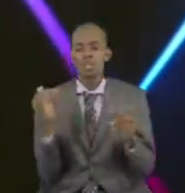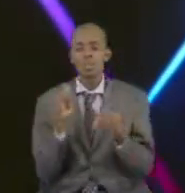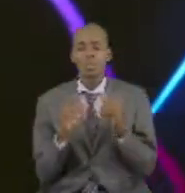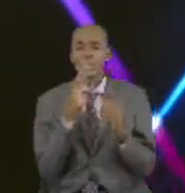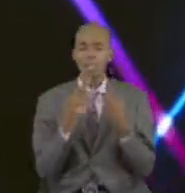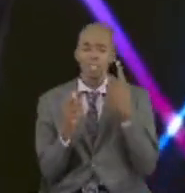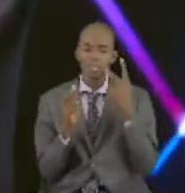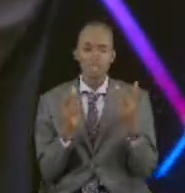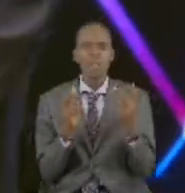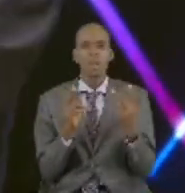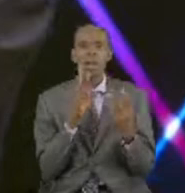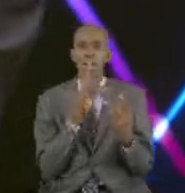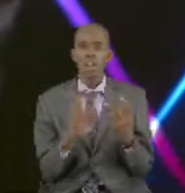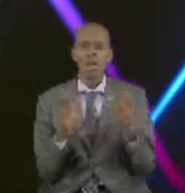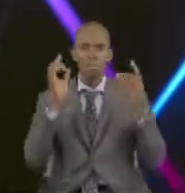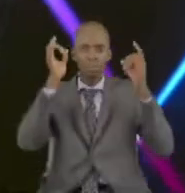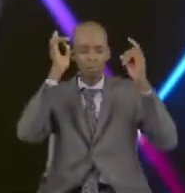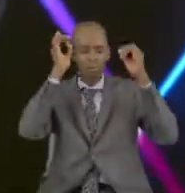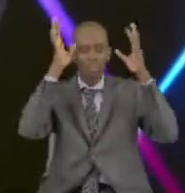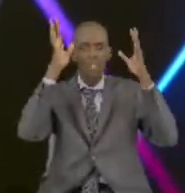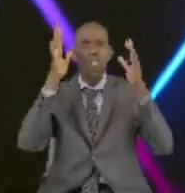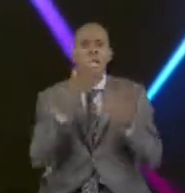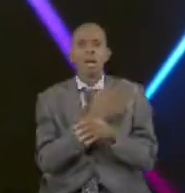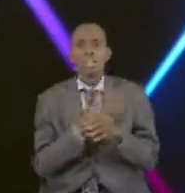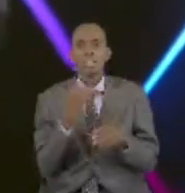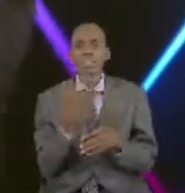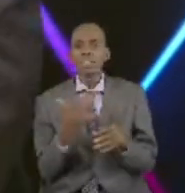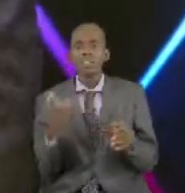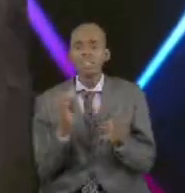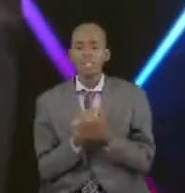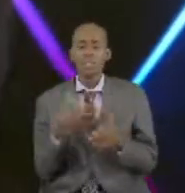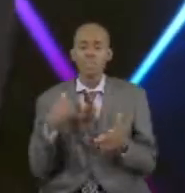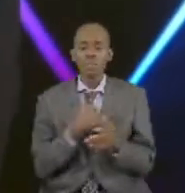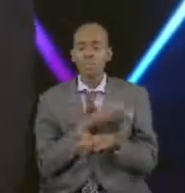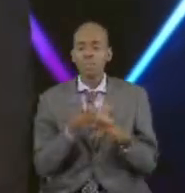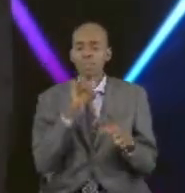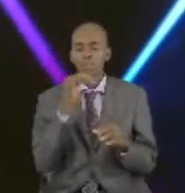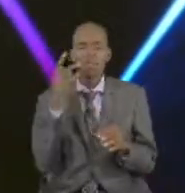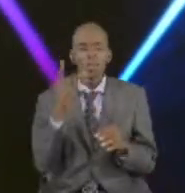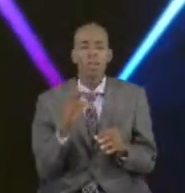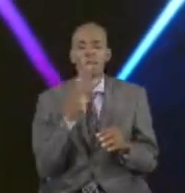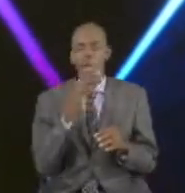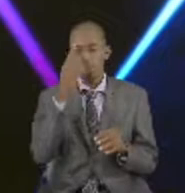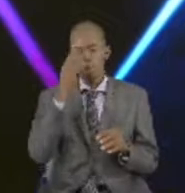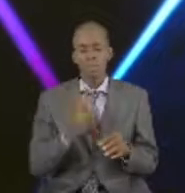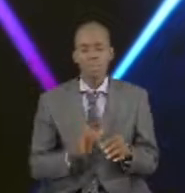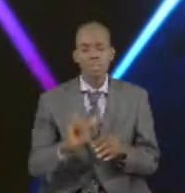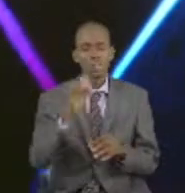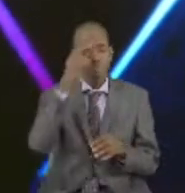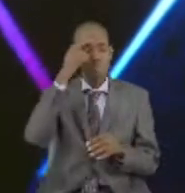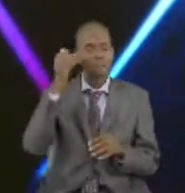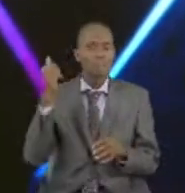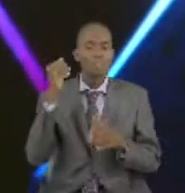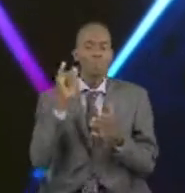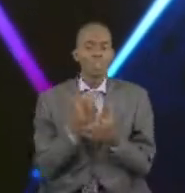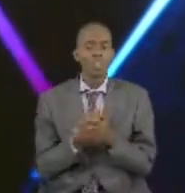visibles parce que le show visible son passage et les choses invisibles son éternel look parce que